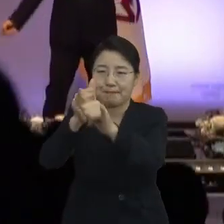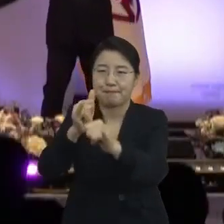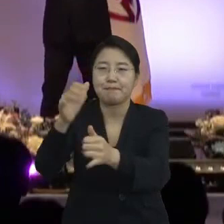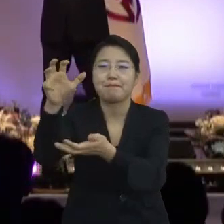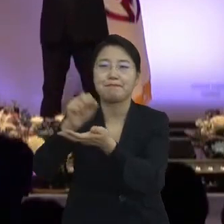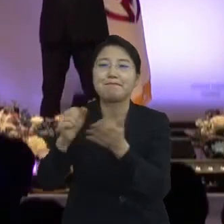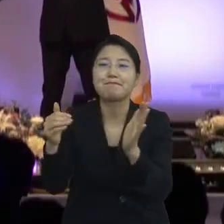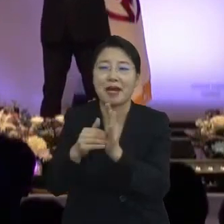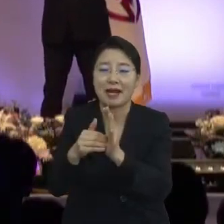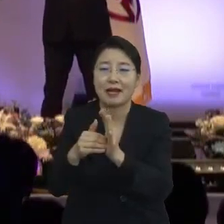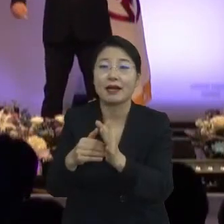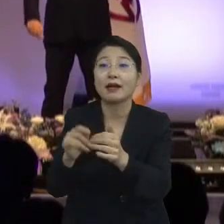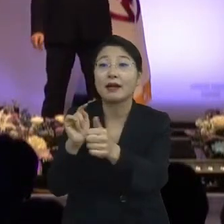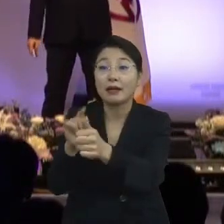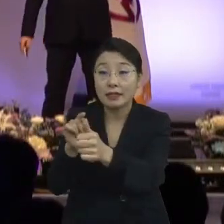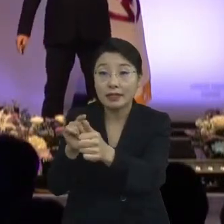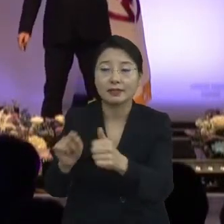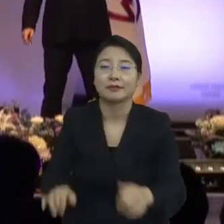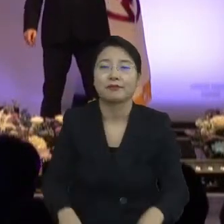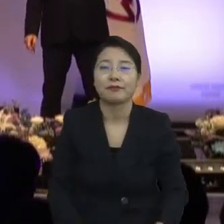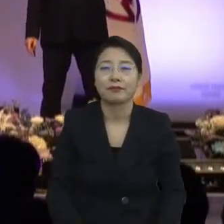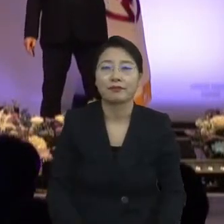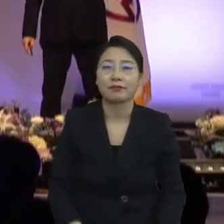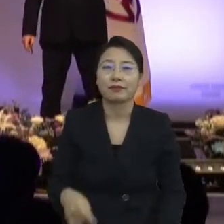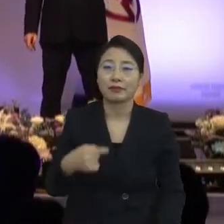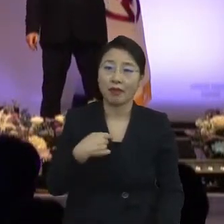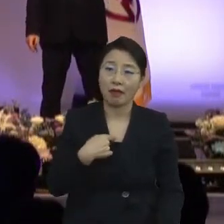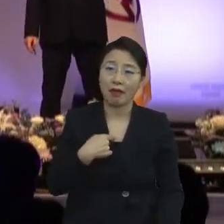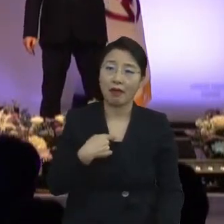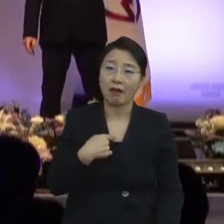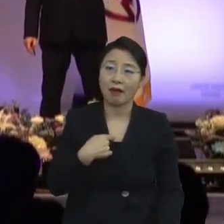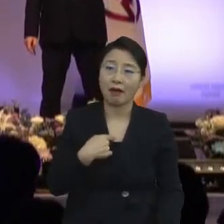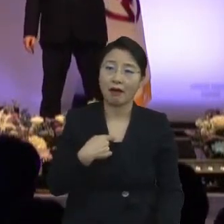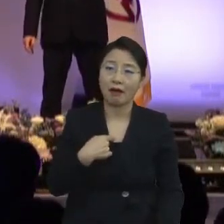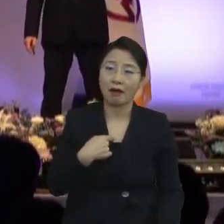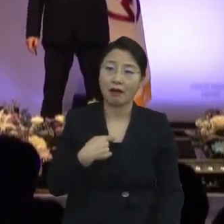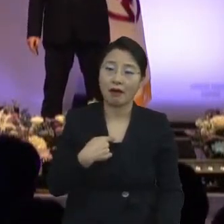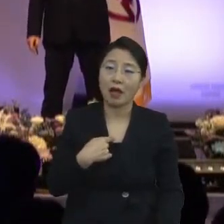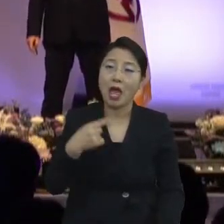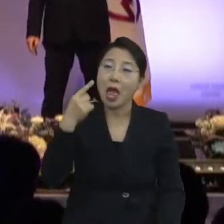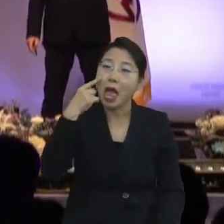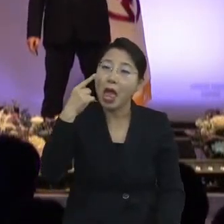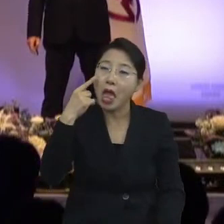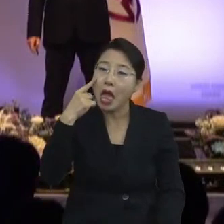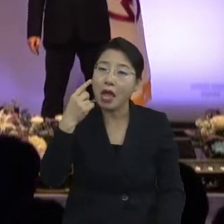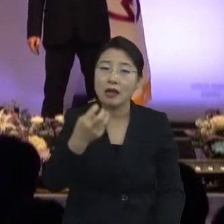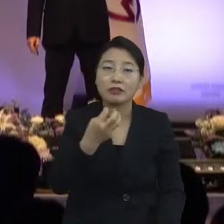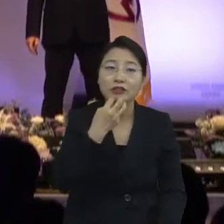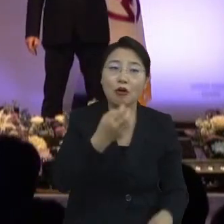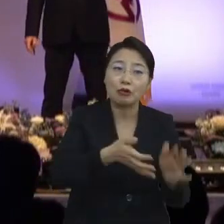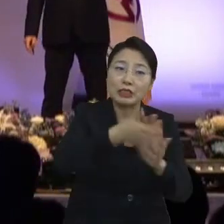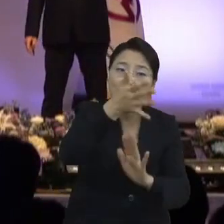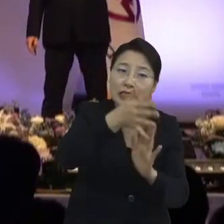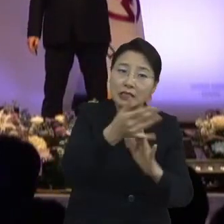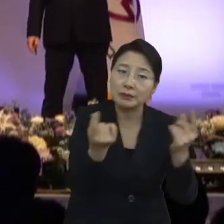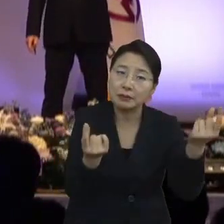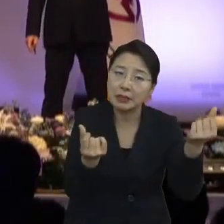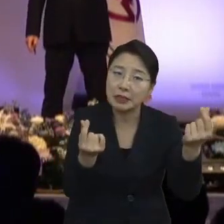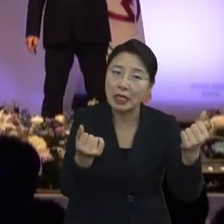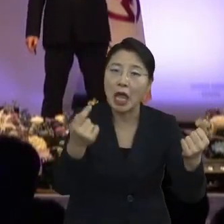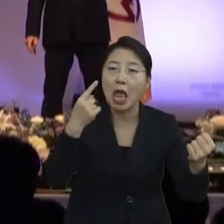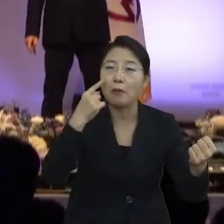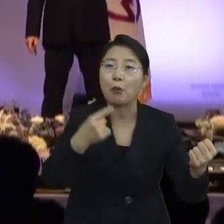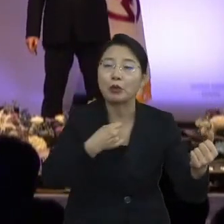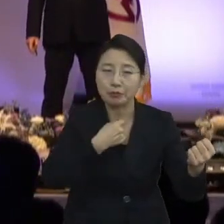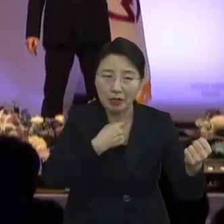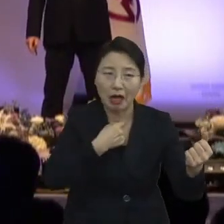분인데, 이분이 내가 했어도 서울시처럼 설계해서 실험을 한번 해보겠다, 이런 아주